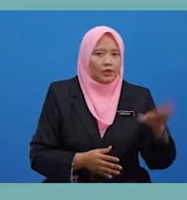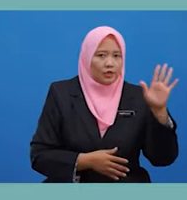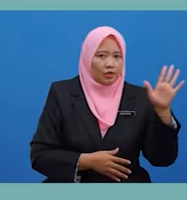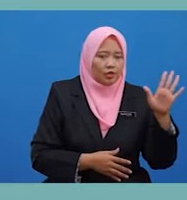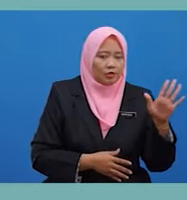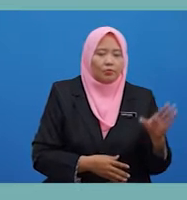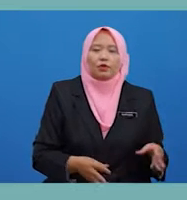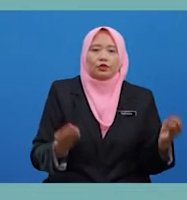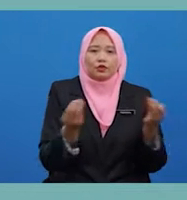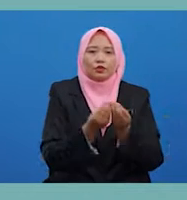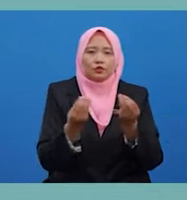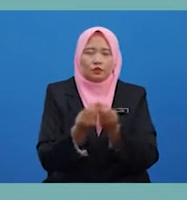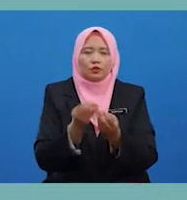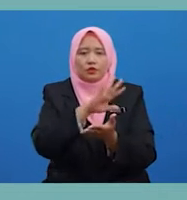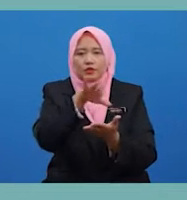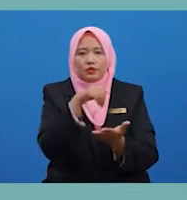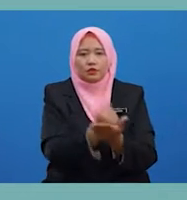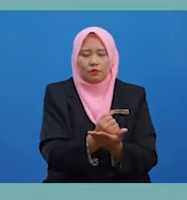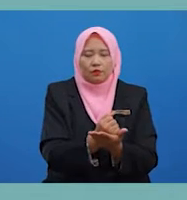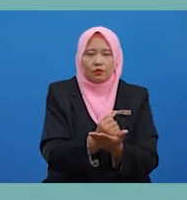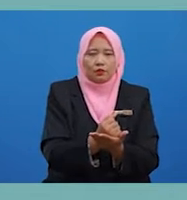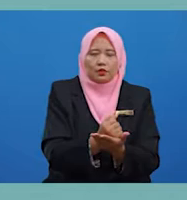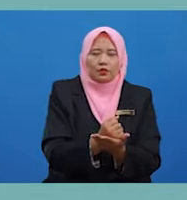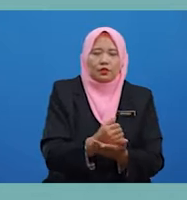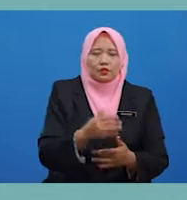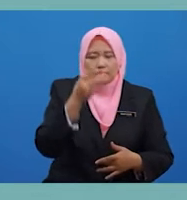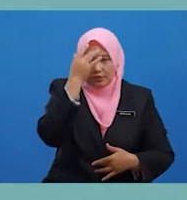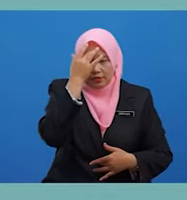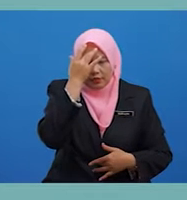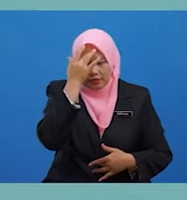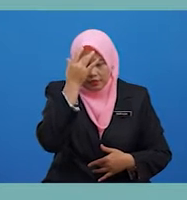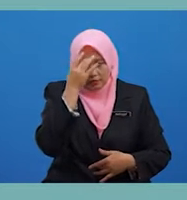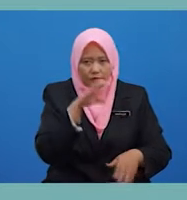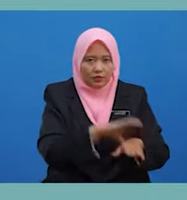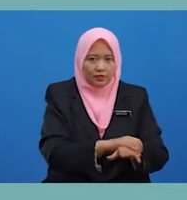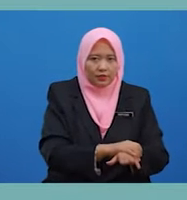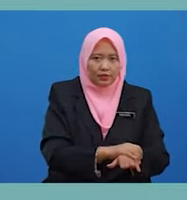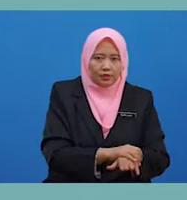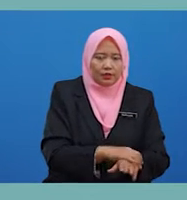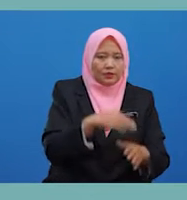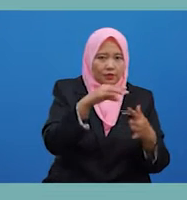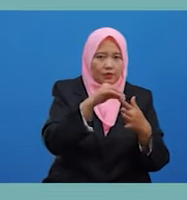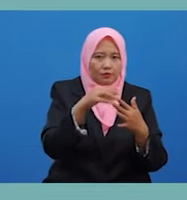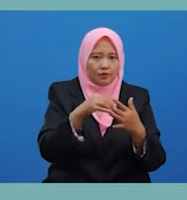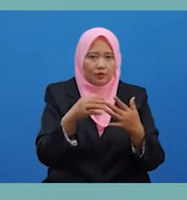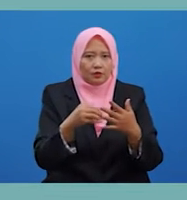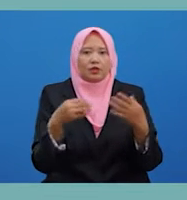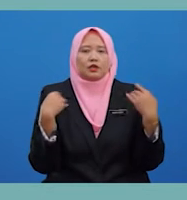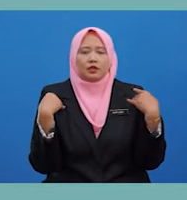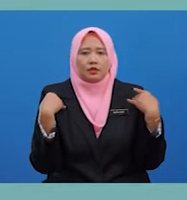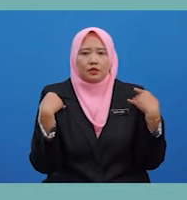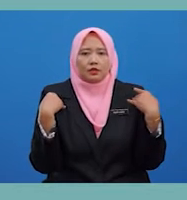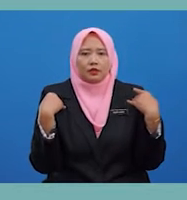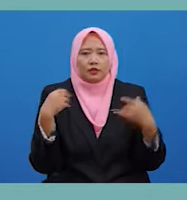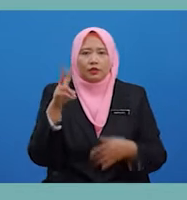Kelima, jumlah keseluruhan penyakit berjangkit terpilih tahun 2017 adalah lebih